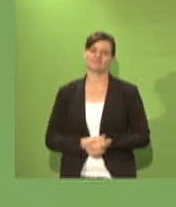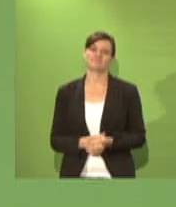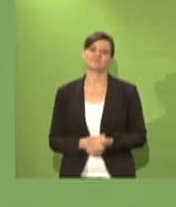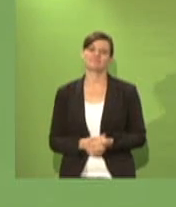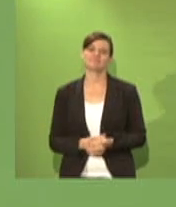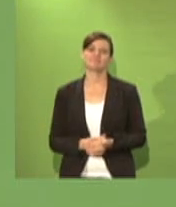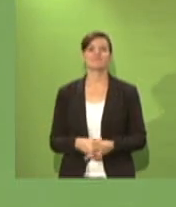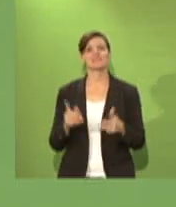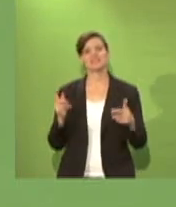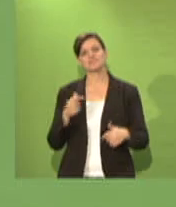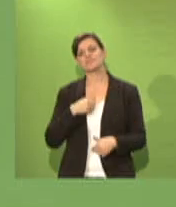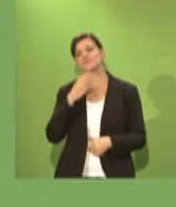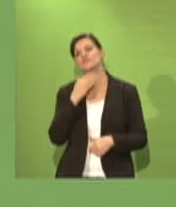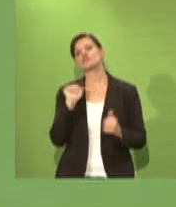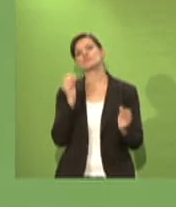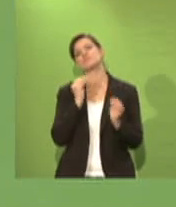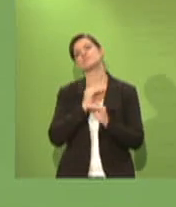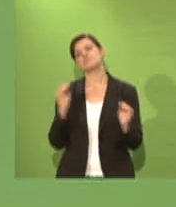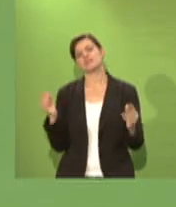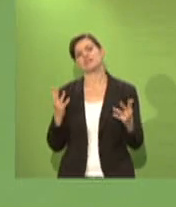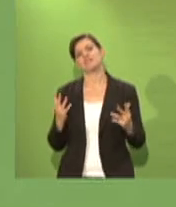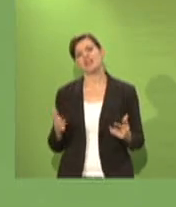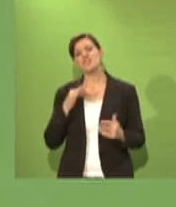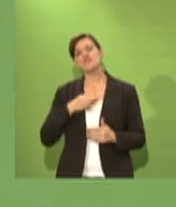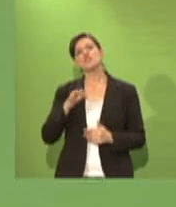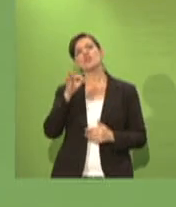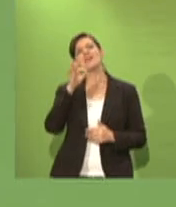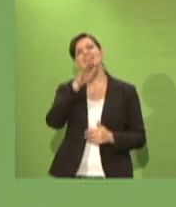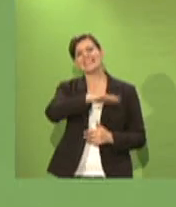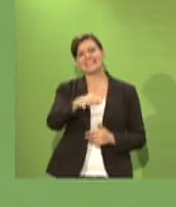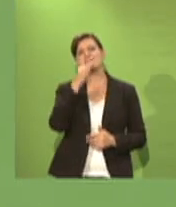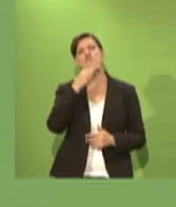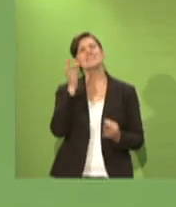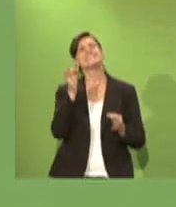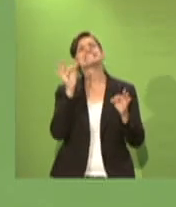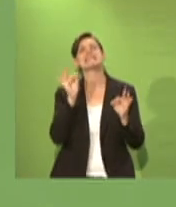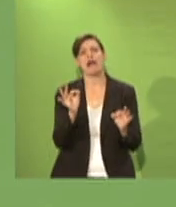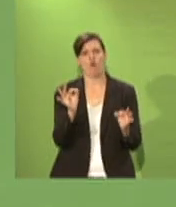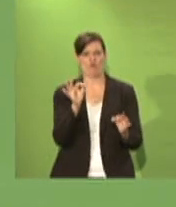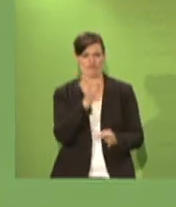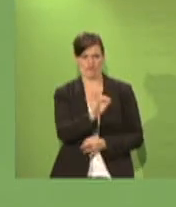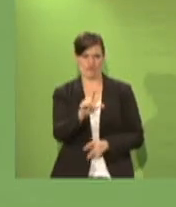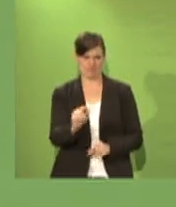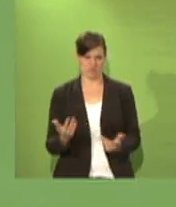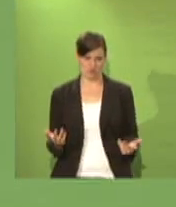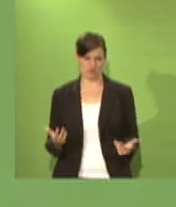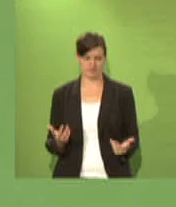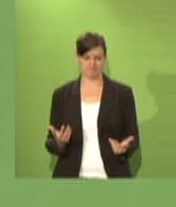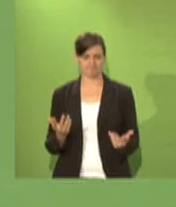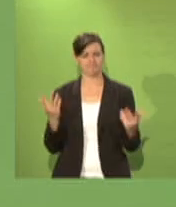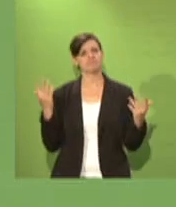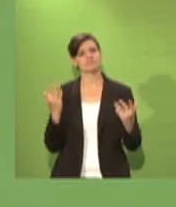Ich will aber noch mal sagen, was das ganz konkret für die Kinder und Jugendlichen heißt. Das heißt, dass